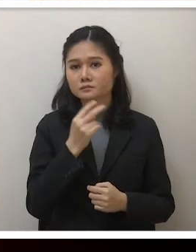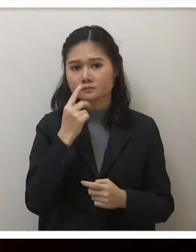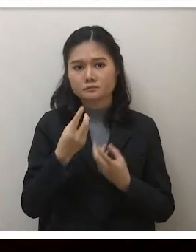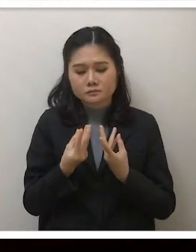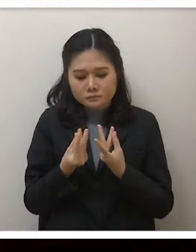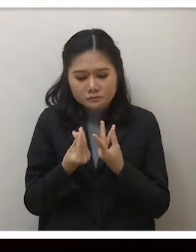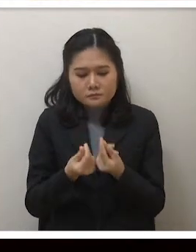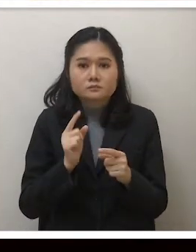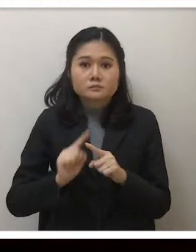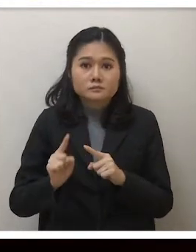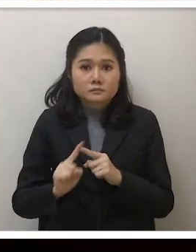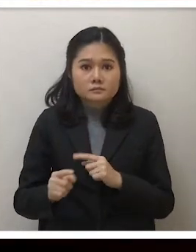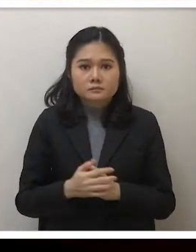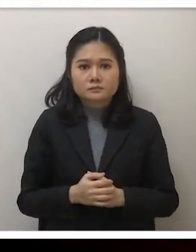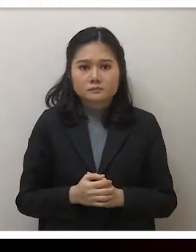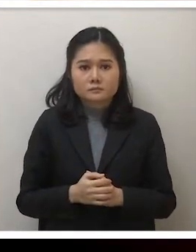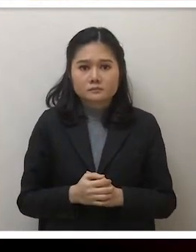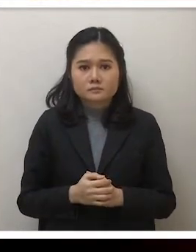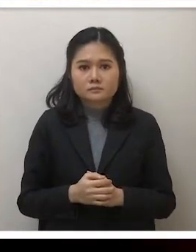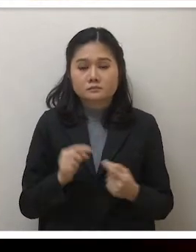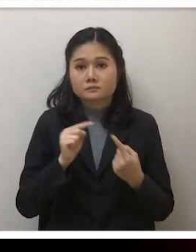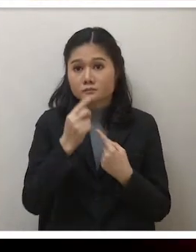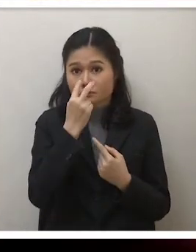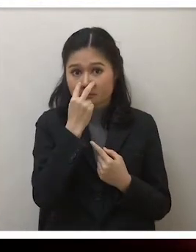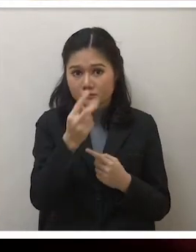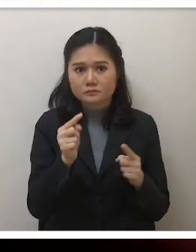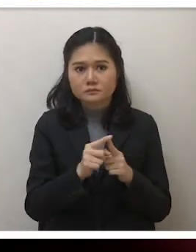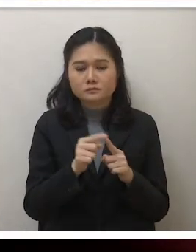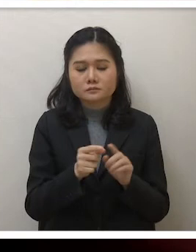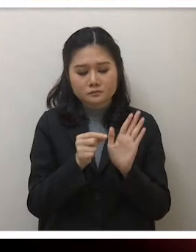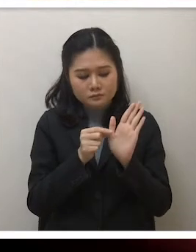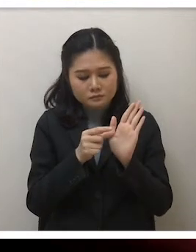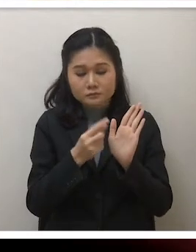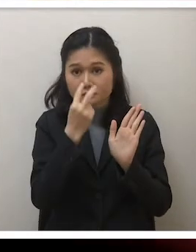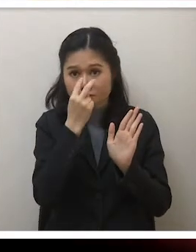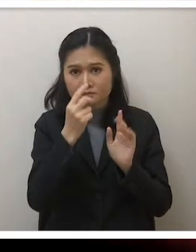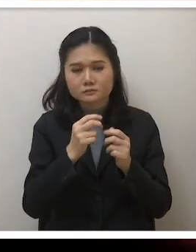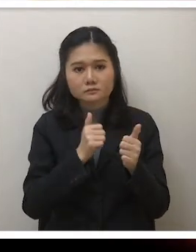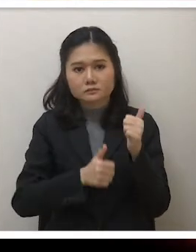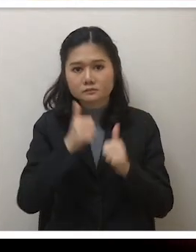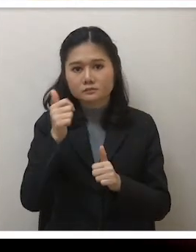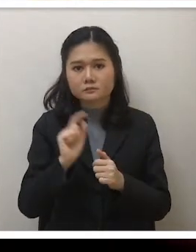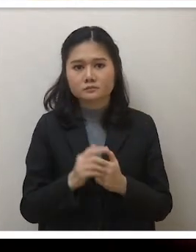นย่อยนะครับส่วนย่อยก็คือมิติที่เห็นนะครับส่วนที่ยื่นออกมาสัมผัสสายตาเรามากที่สุดก็